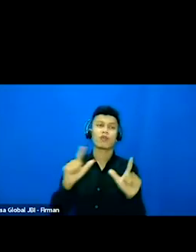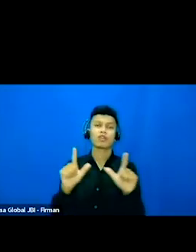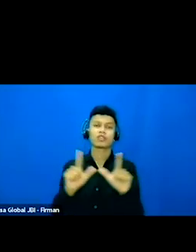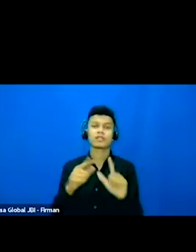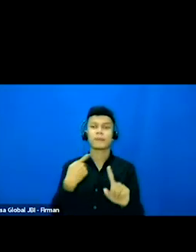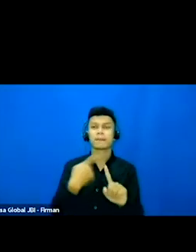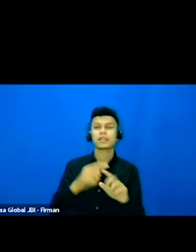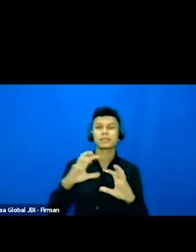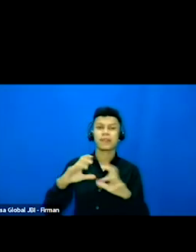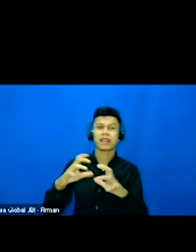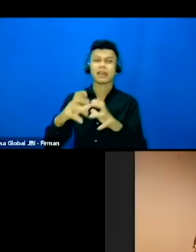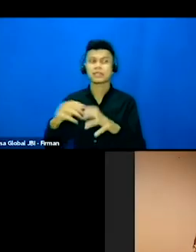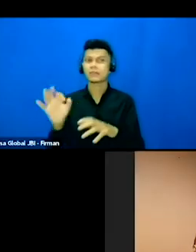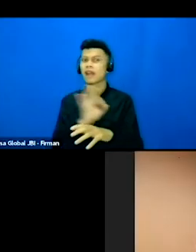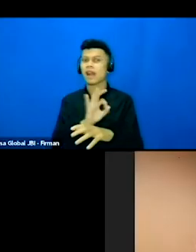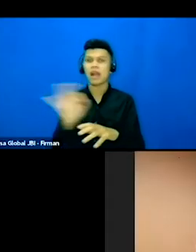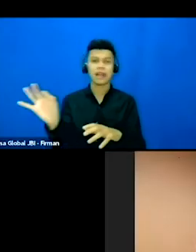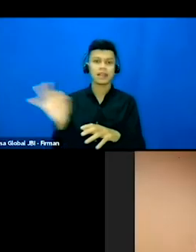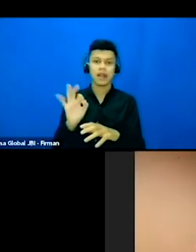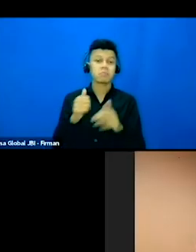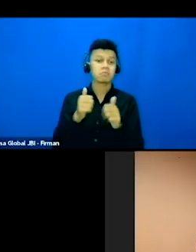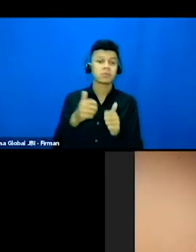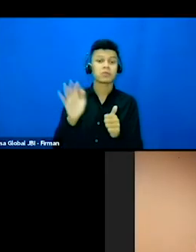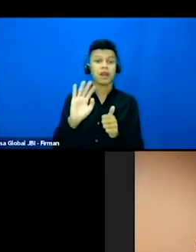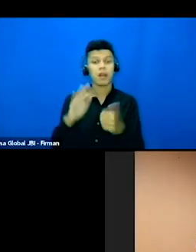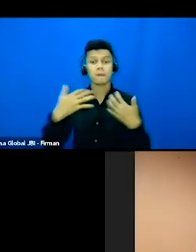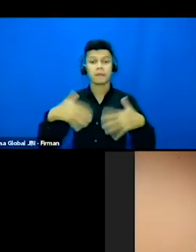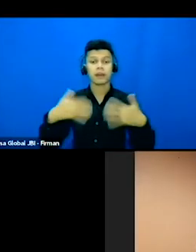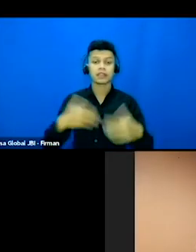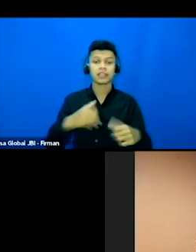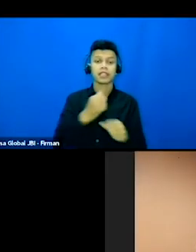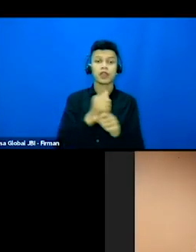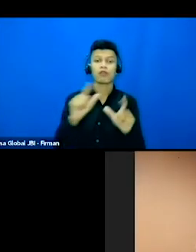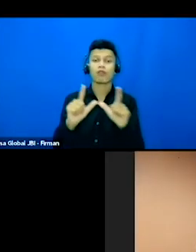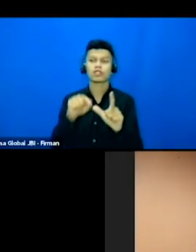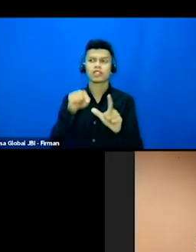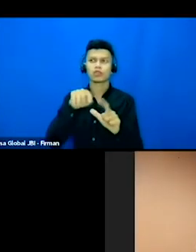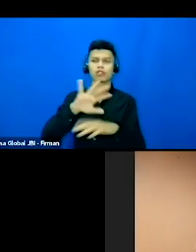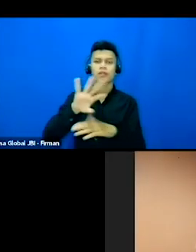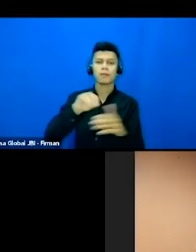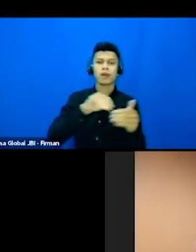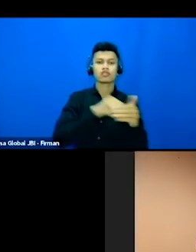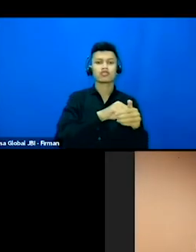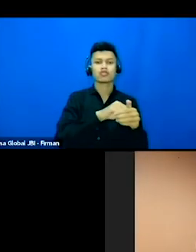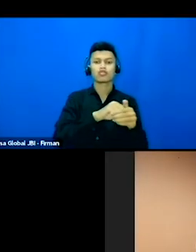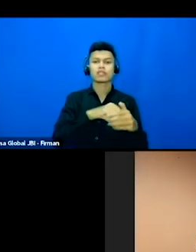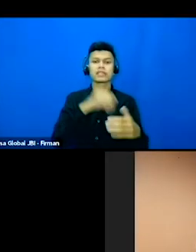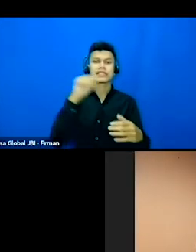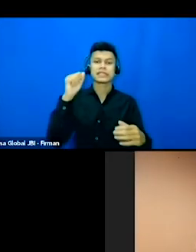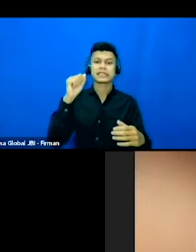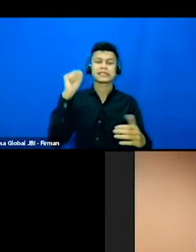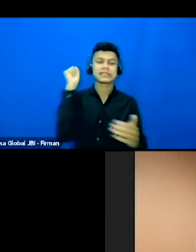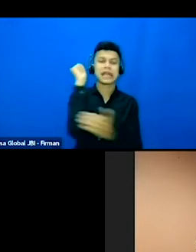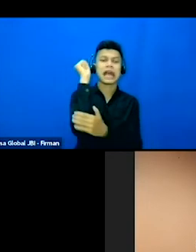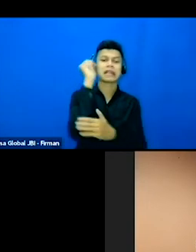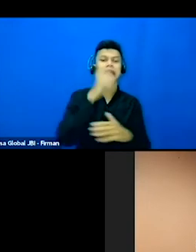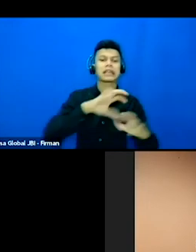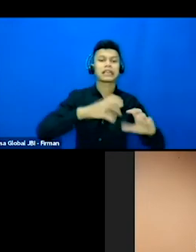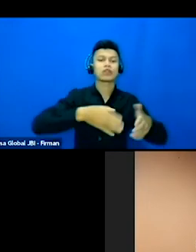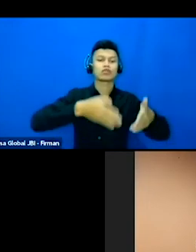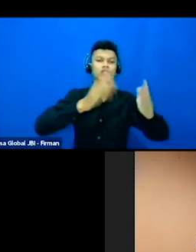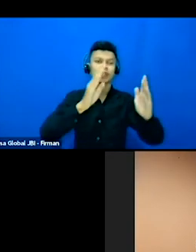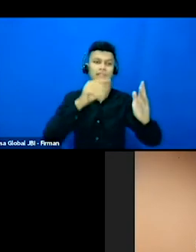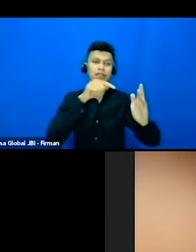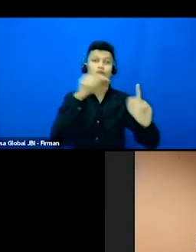mekanismenya Maka apakah bisa praktik Republik watching digolongkan sebagai bagian dari kejahatan korporasi atau industri agar dapat